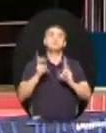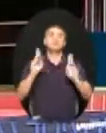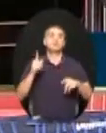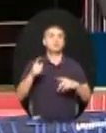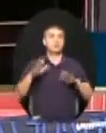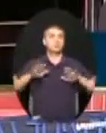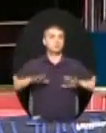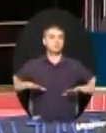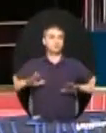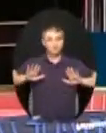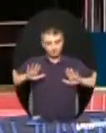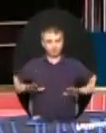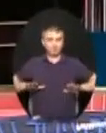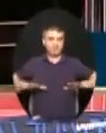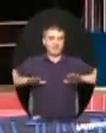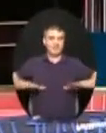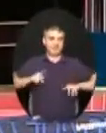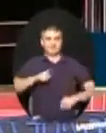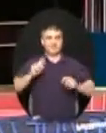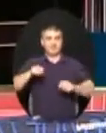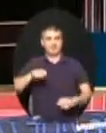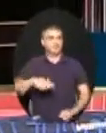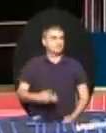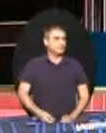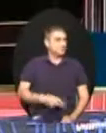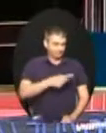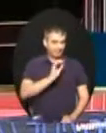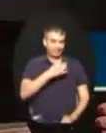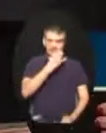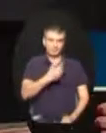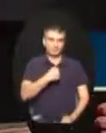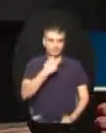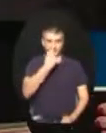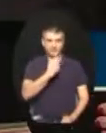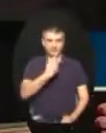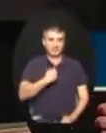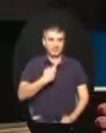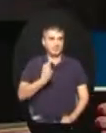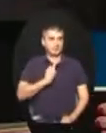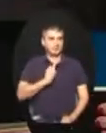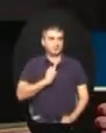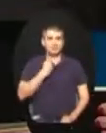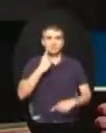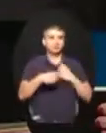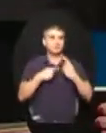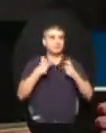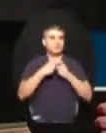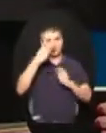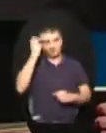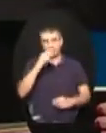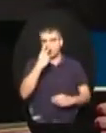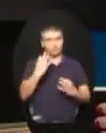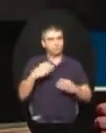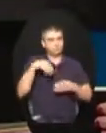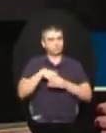ויש להם מושב, והם יושבים על המושב הזה בכנסת. נורית פלד אלחנן, זו באמת שאלה שאני ככה תהיתי ביני לבין עצמי שנים. המפלגות הערביות לא ראו את